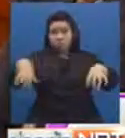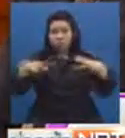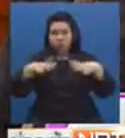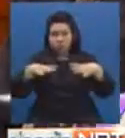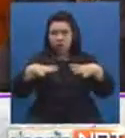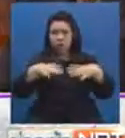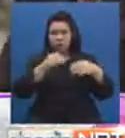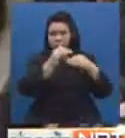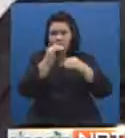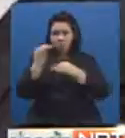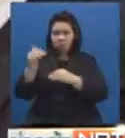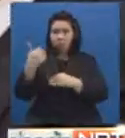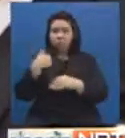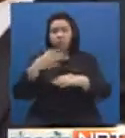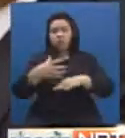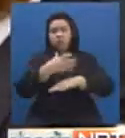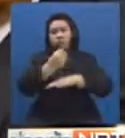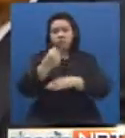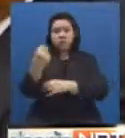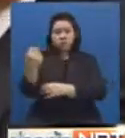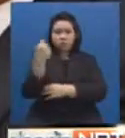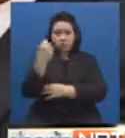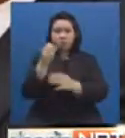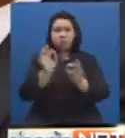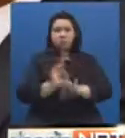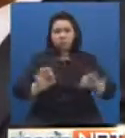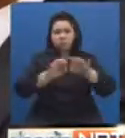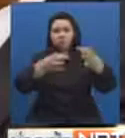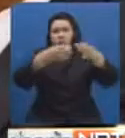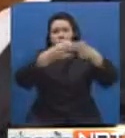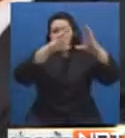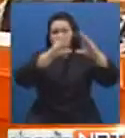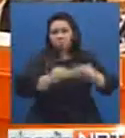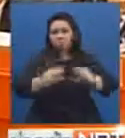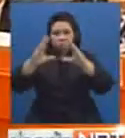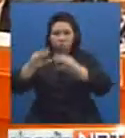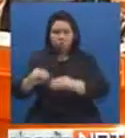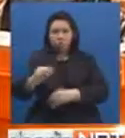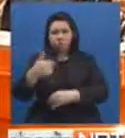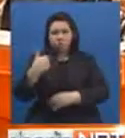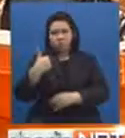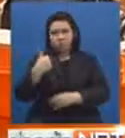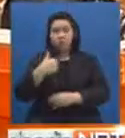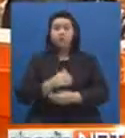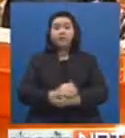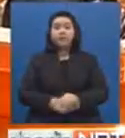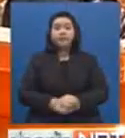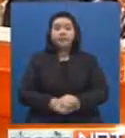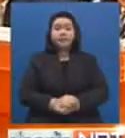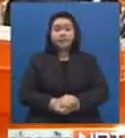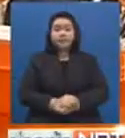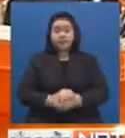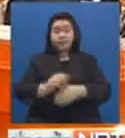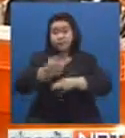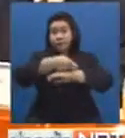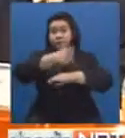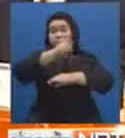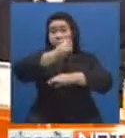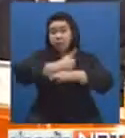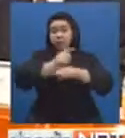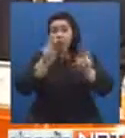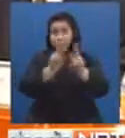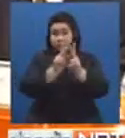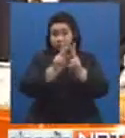พรรคการเมืองเข้มแข็งโดยเฉพาะประเด็นการยุบพรรคการเมืองทั้งนี้นะคะทางด้านนายบนสระอุวรรณโณประธานกรรมาธิการ